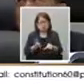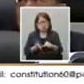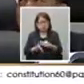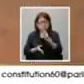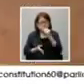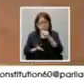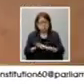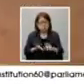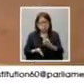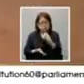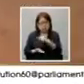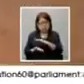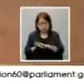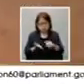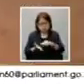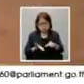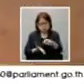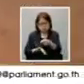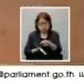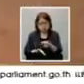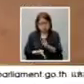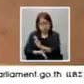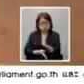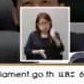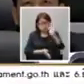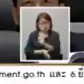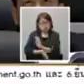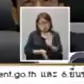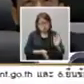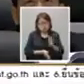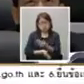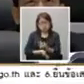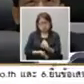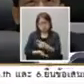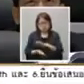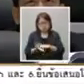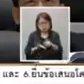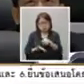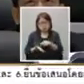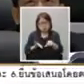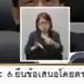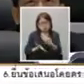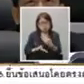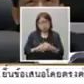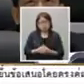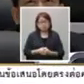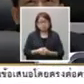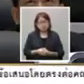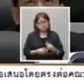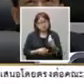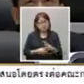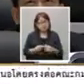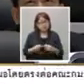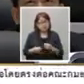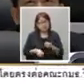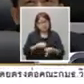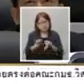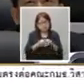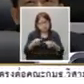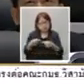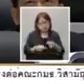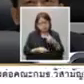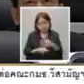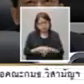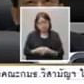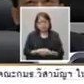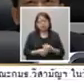านประธานค่ะ เดี๋ยวครับผมขอให้ท่านเสรีถอนคำพูดก่อน เดี๋ยวก่อนที่ จะให้อภิปรายต่อไม่ได้นะครับ ก่อนที่จะผ